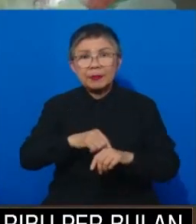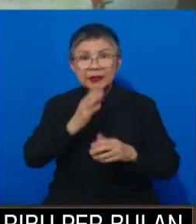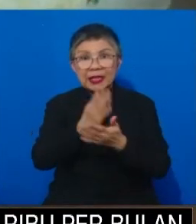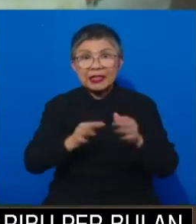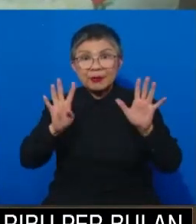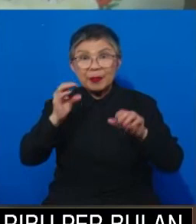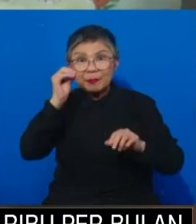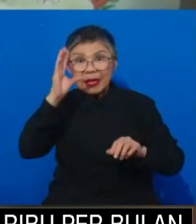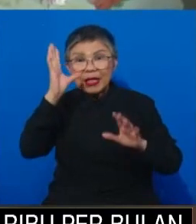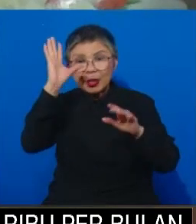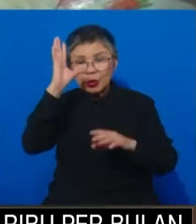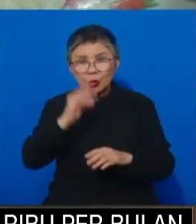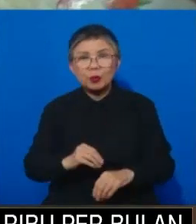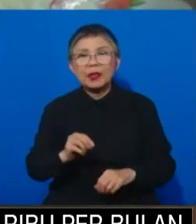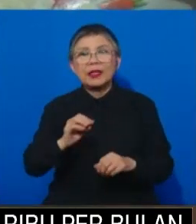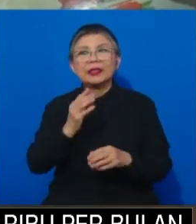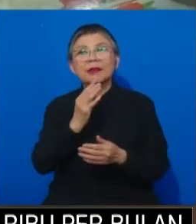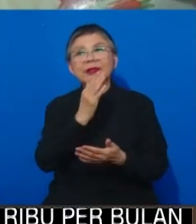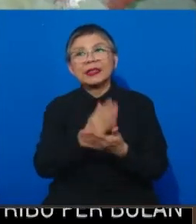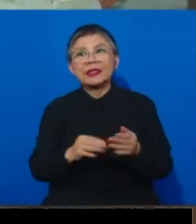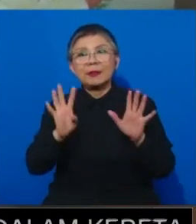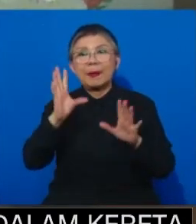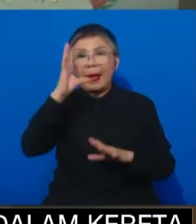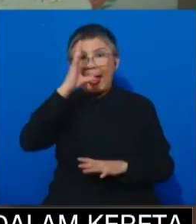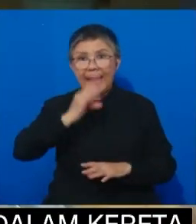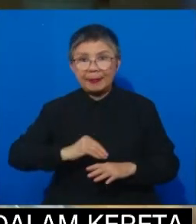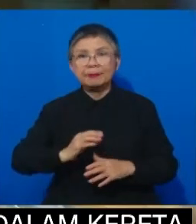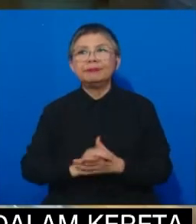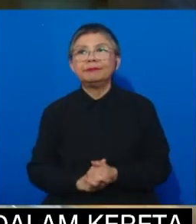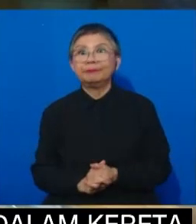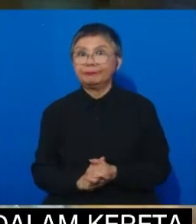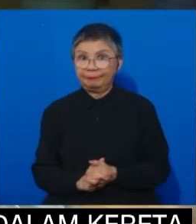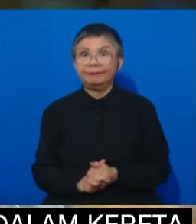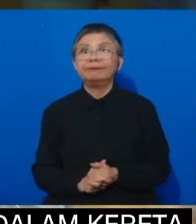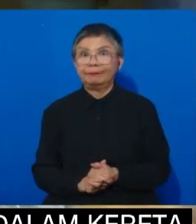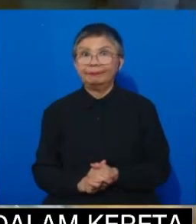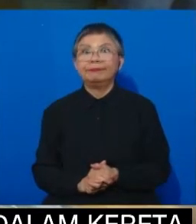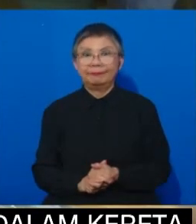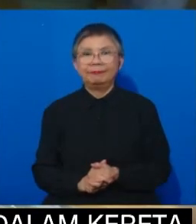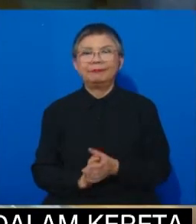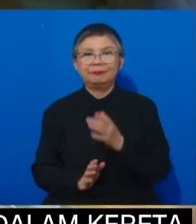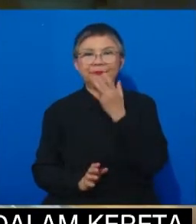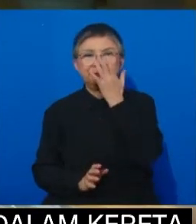pagi dan ditutup jam 8:30 malam. Raff Kahfi, Ahmad Syamsuddin, Makassar.